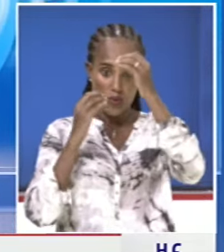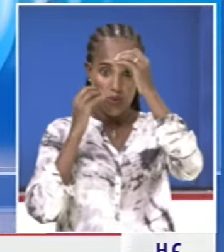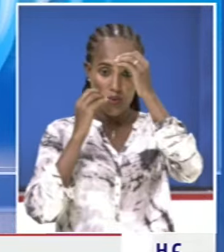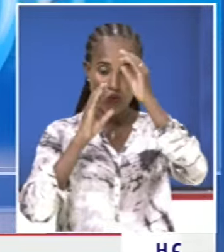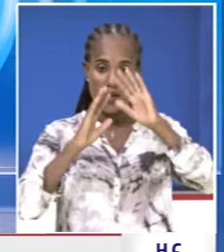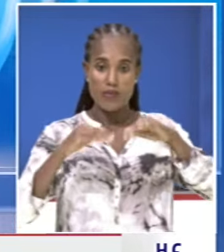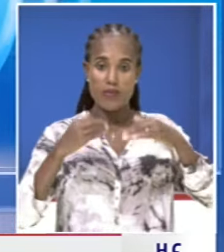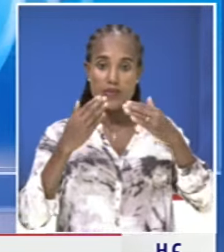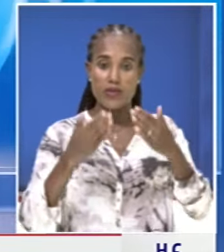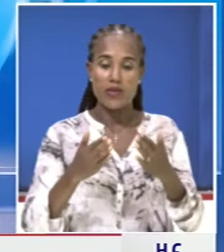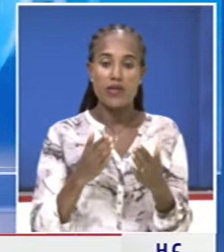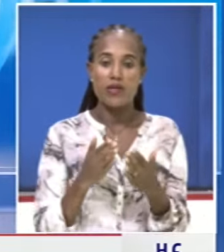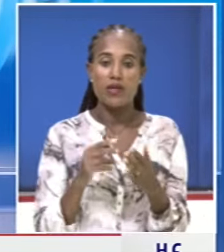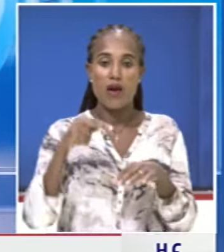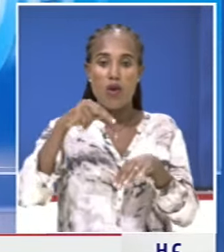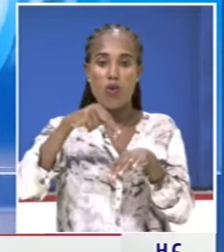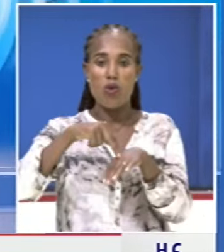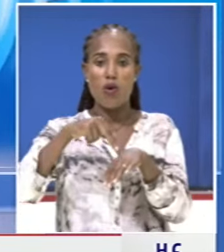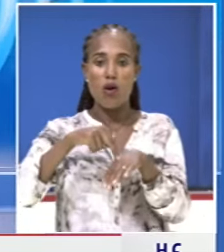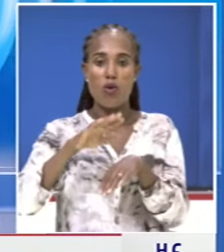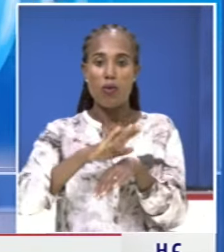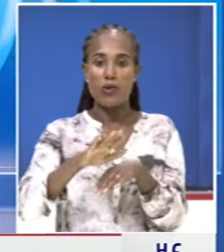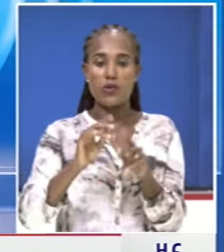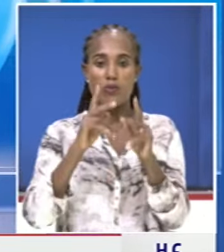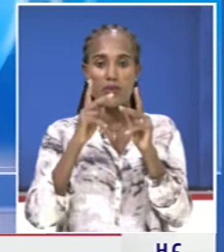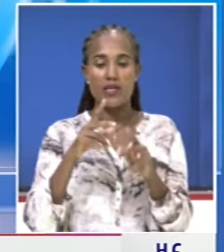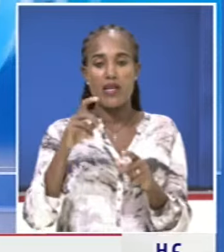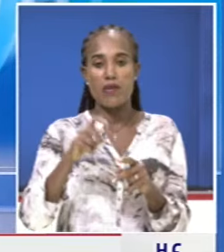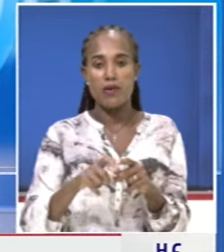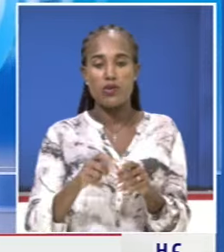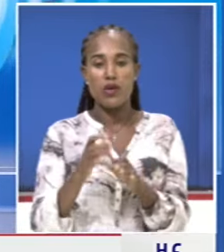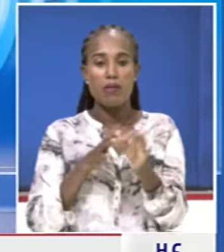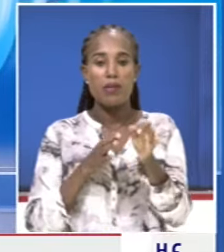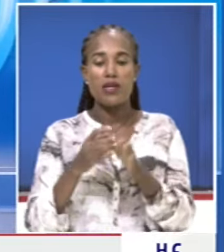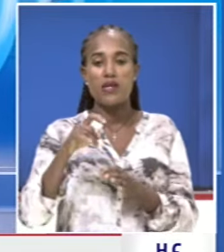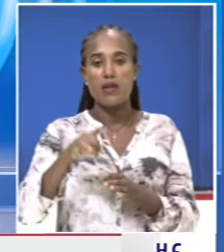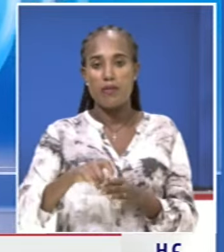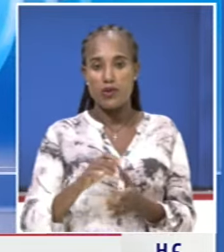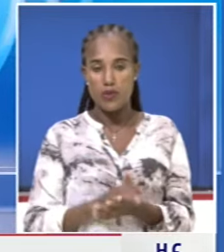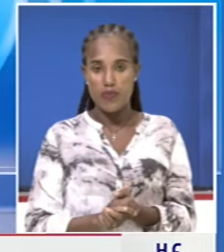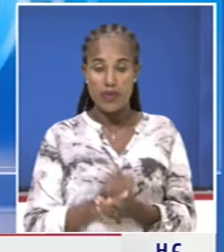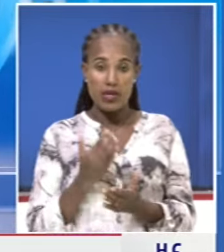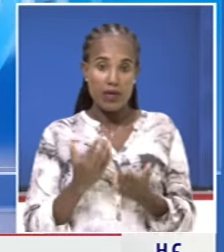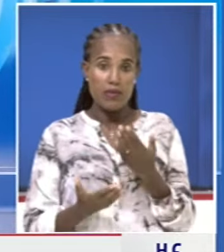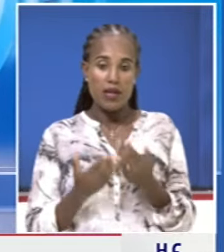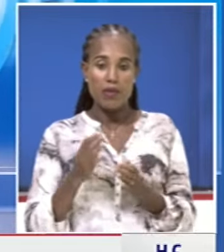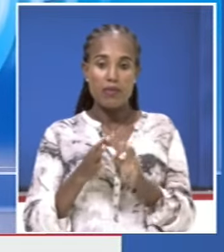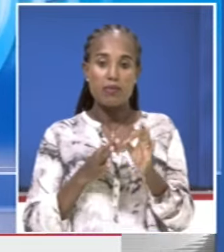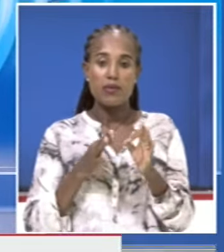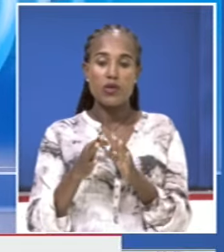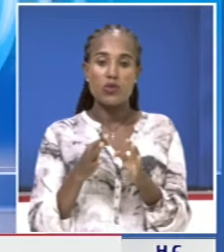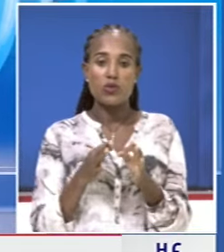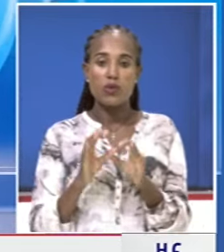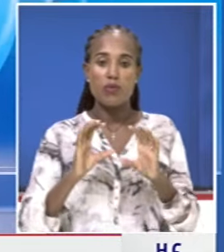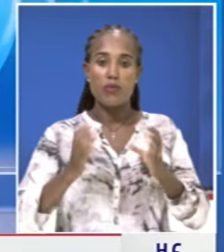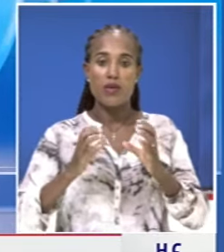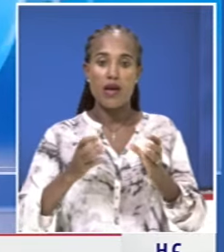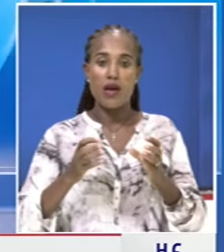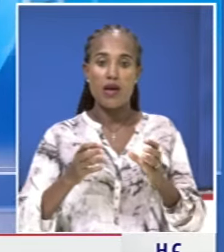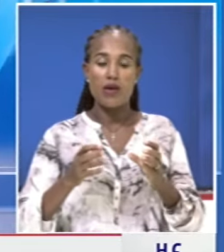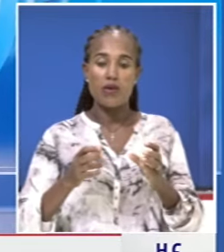ዲስአፕሩቭ በሚያደርግ መንገድ አቋማቸውን ማሳየት አለባቸው፣ መግለጽ አለባቸው። ምናልባት የሚገልጹበት የሚዲያ